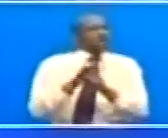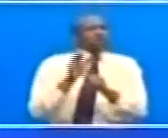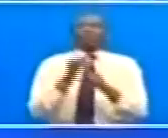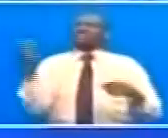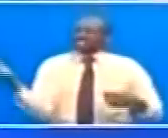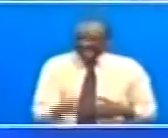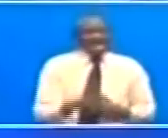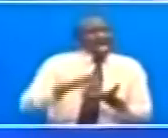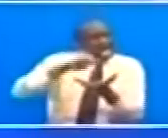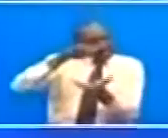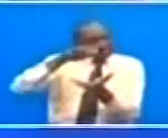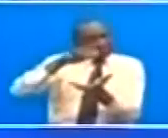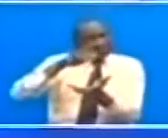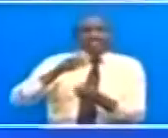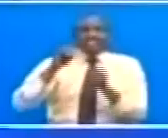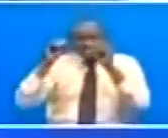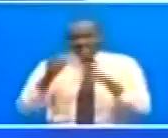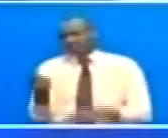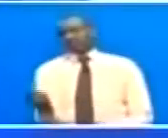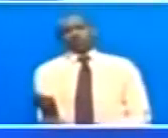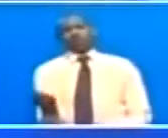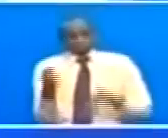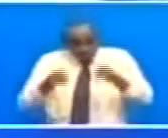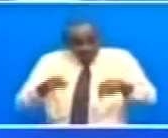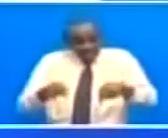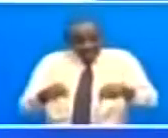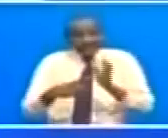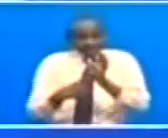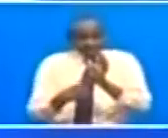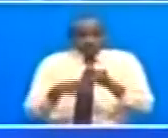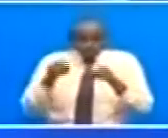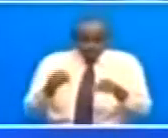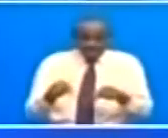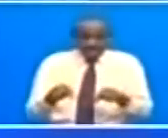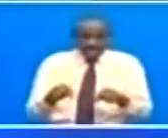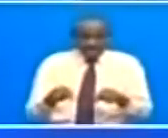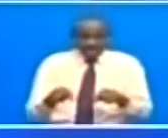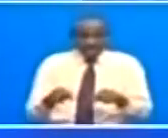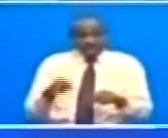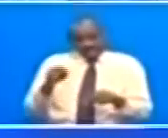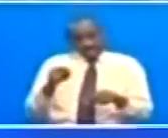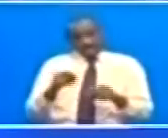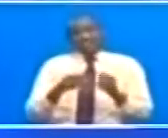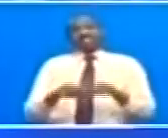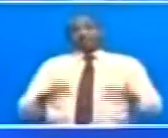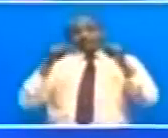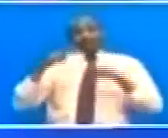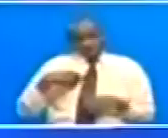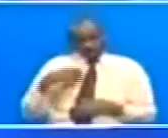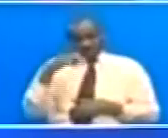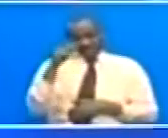sana as compared to teachers. Like today I had just sociona alikuwa anasema like